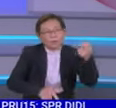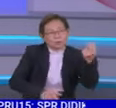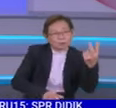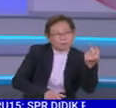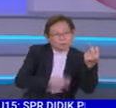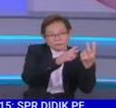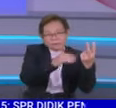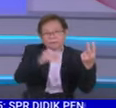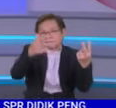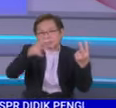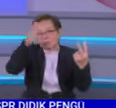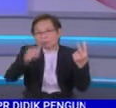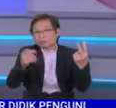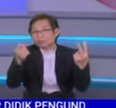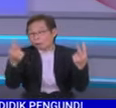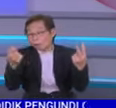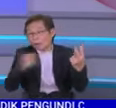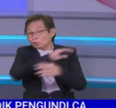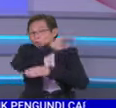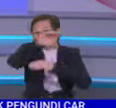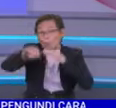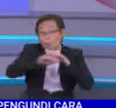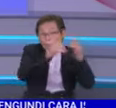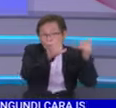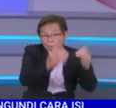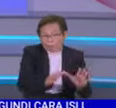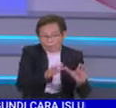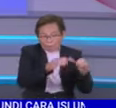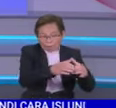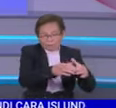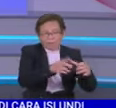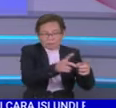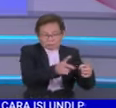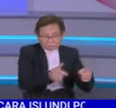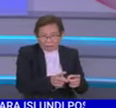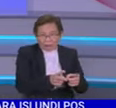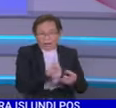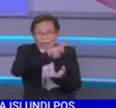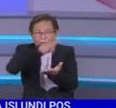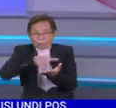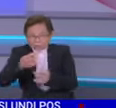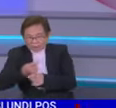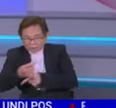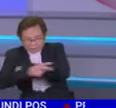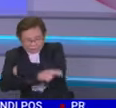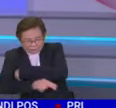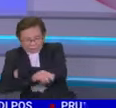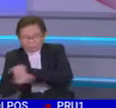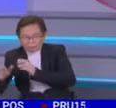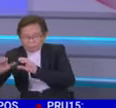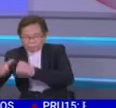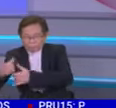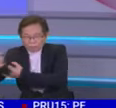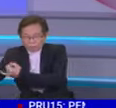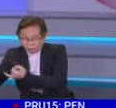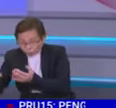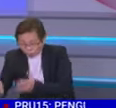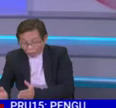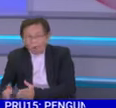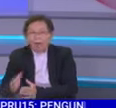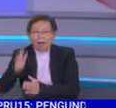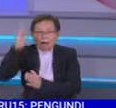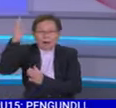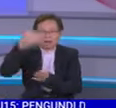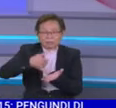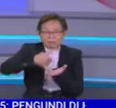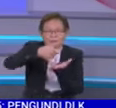13 November ini. Kesemuanya yang terdiri daripada pasukan peringkat daerah, pusat latihan negeri dan pasukan jemputan itu juga akan